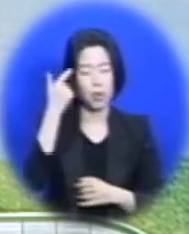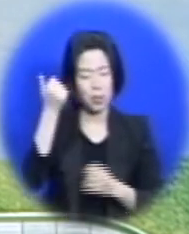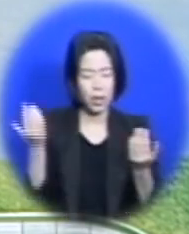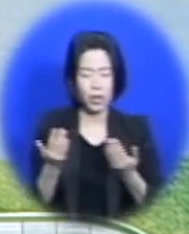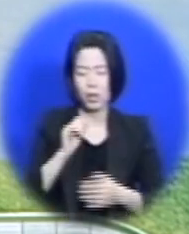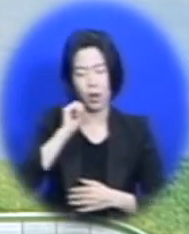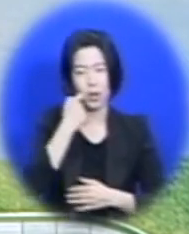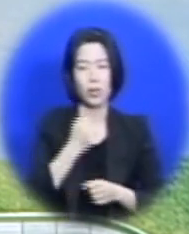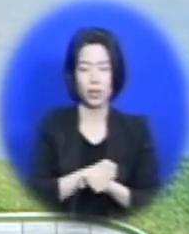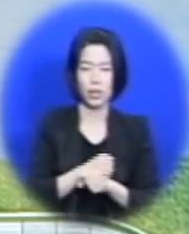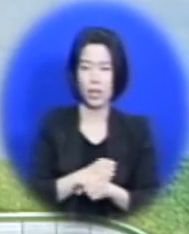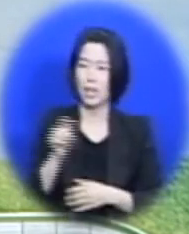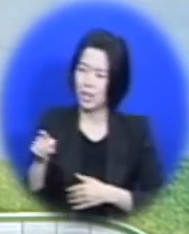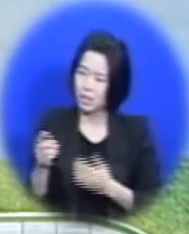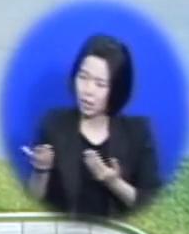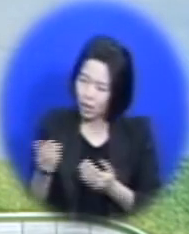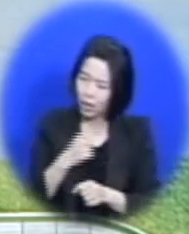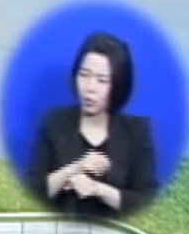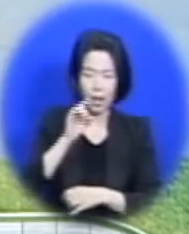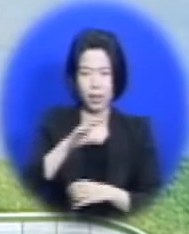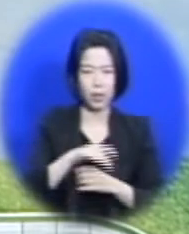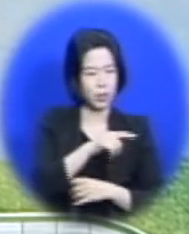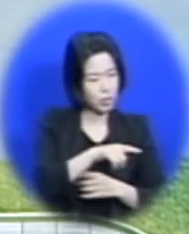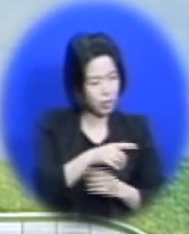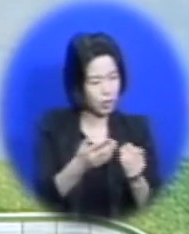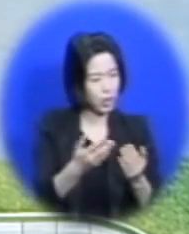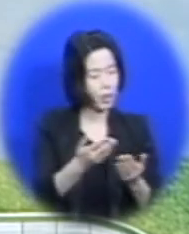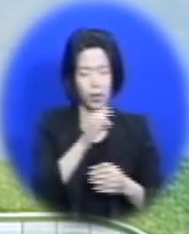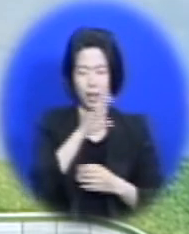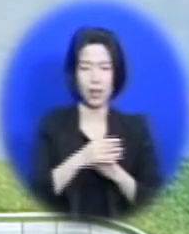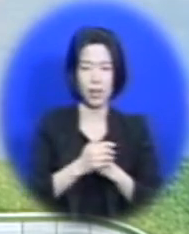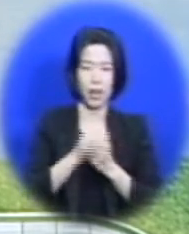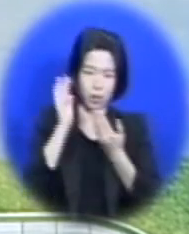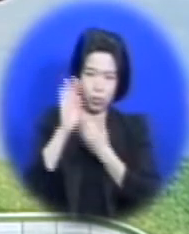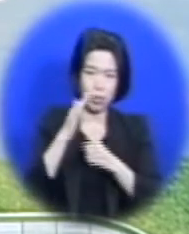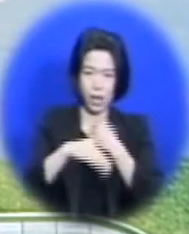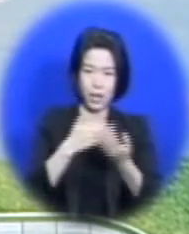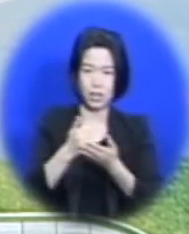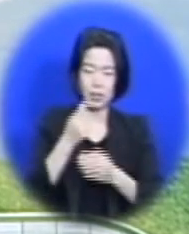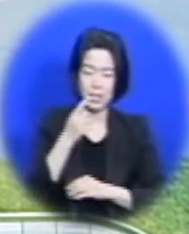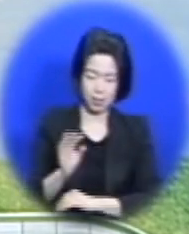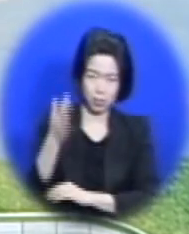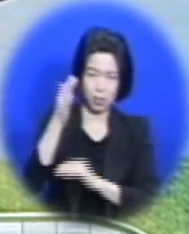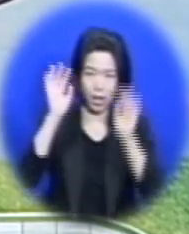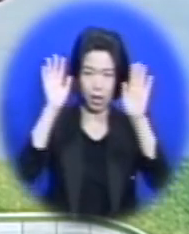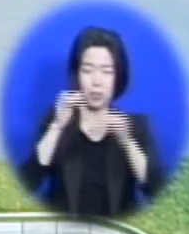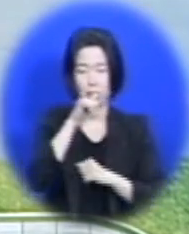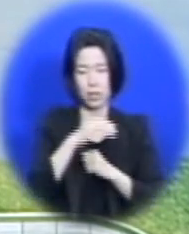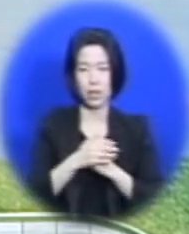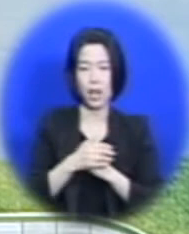어려우셨대. 이렇게 해도 안 되고 저렇게 해도 안 된다. 나중에는 하나님께 항복을 했다. 하나님,